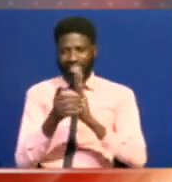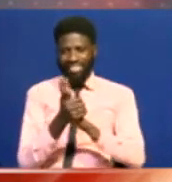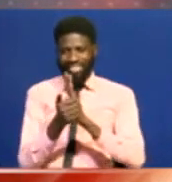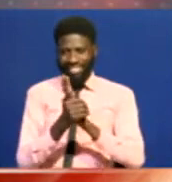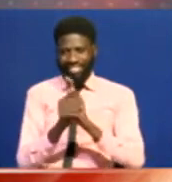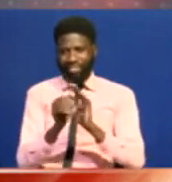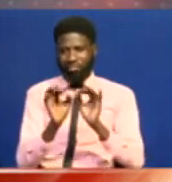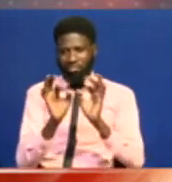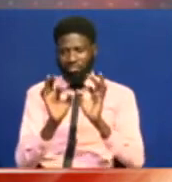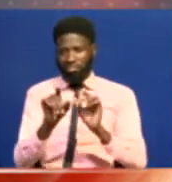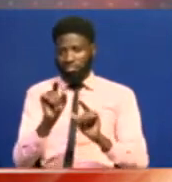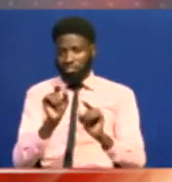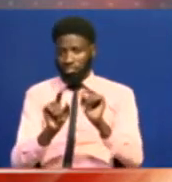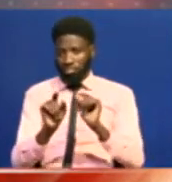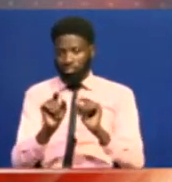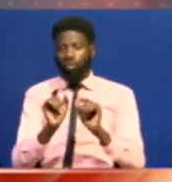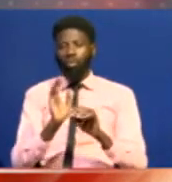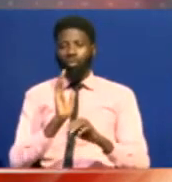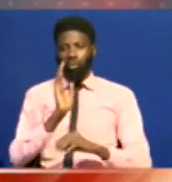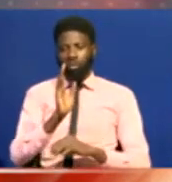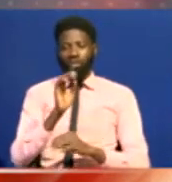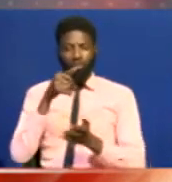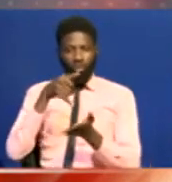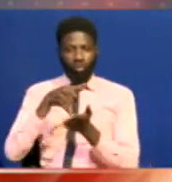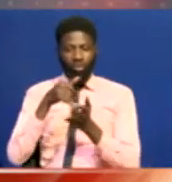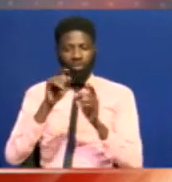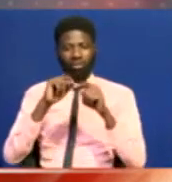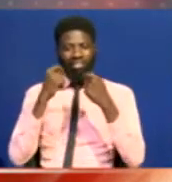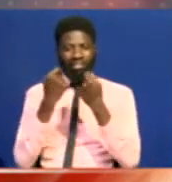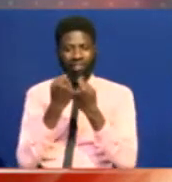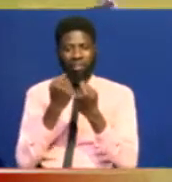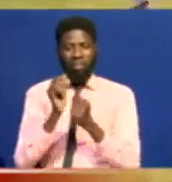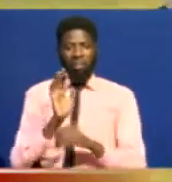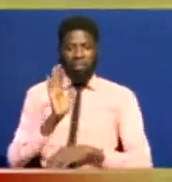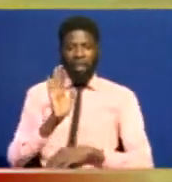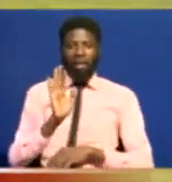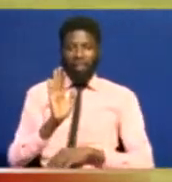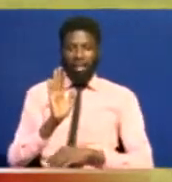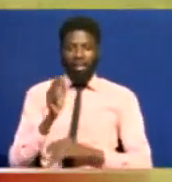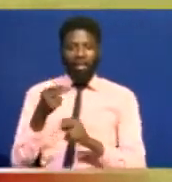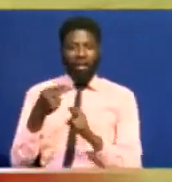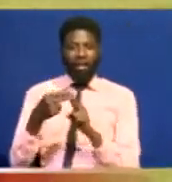hayo watashirikishwa kwenye timu ya Talanta Hela. Tazama.